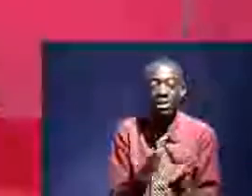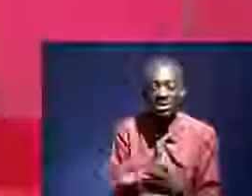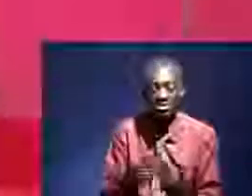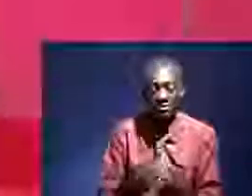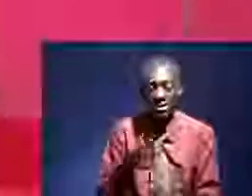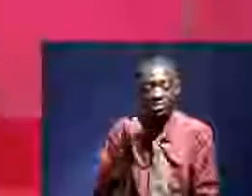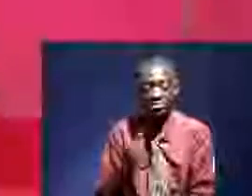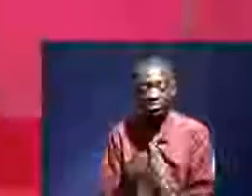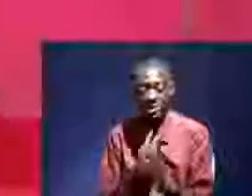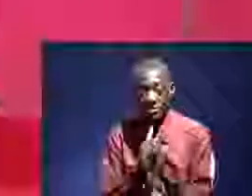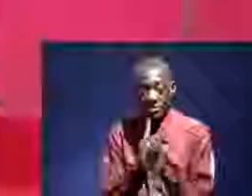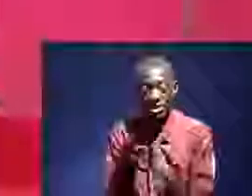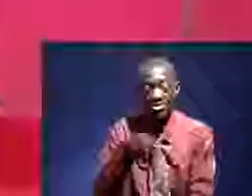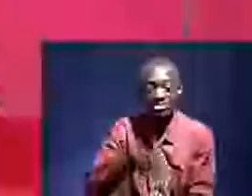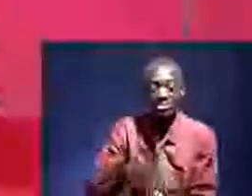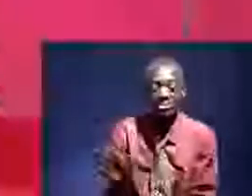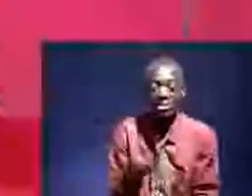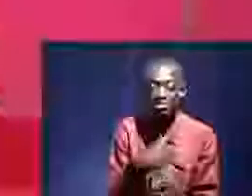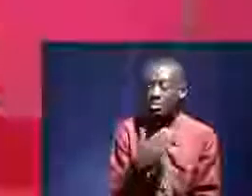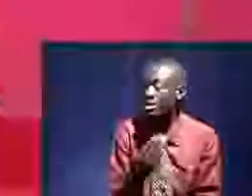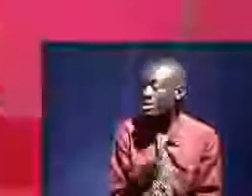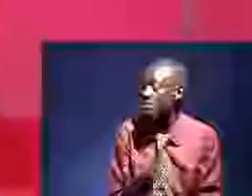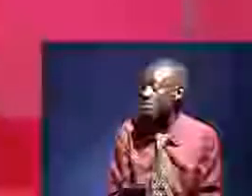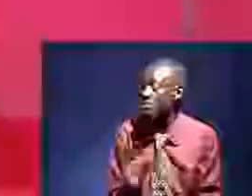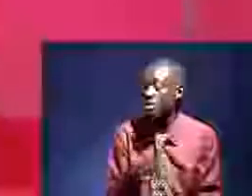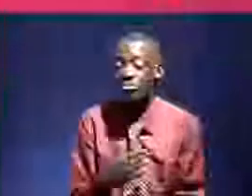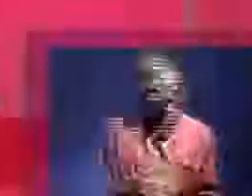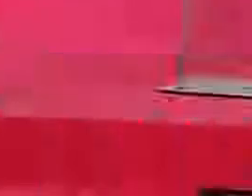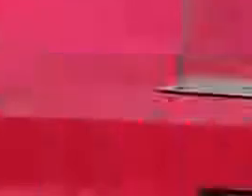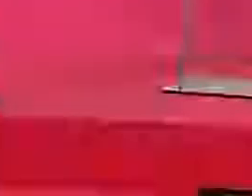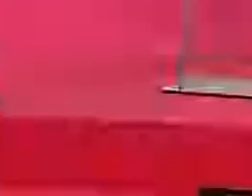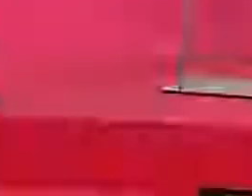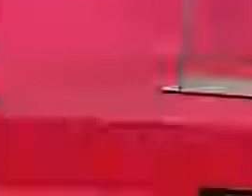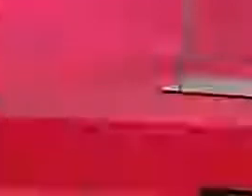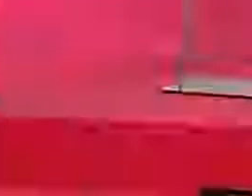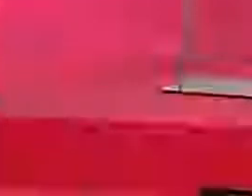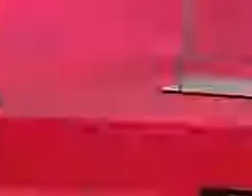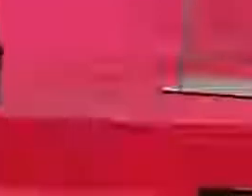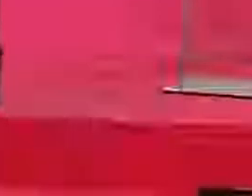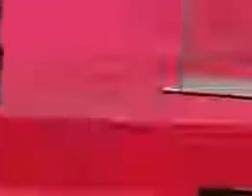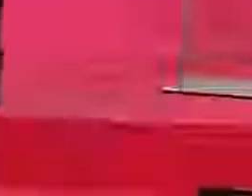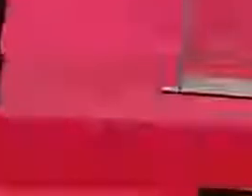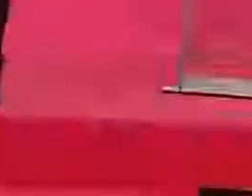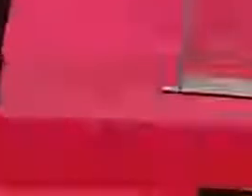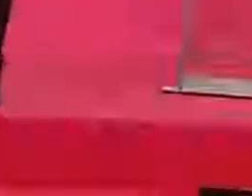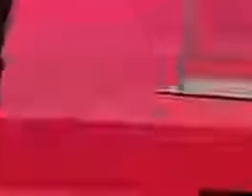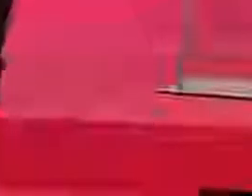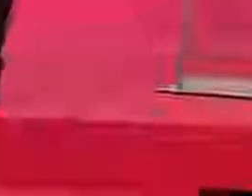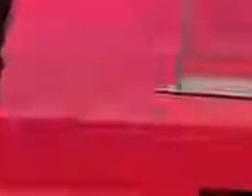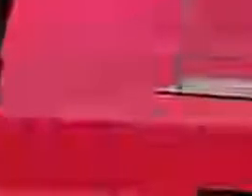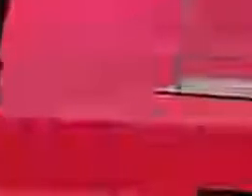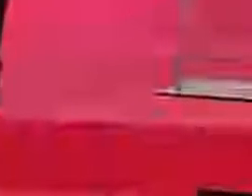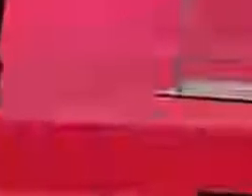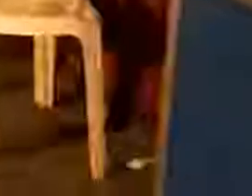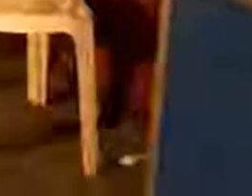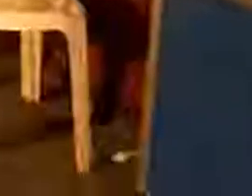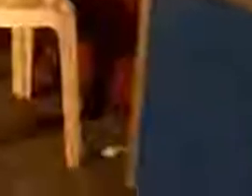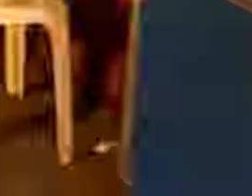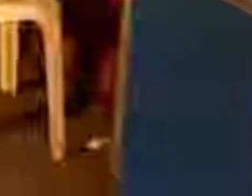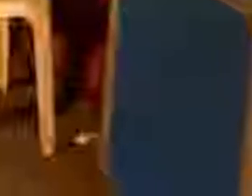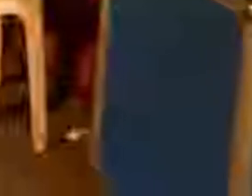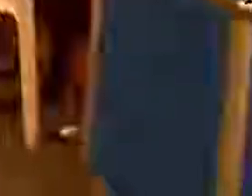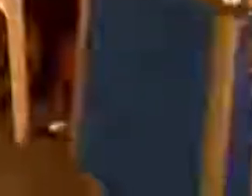ya kumfuata. Tusimame tunapoimba wimbo mkutano, wimbo wa ufunuo wa matumaini. Karibuni katika jioni leo.